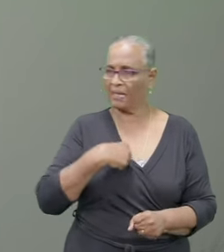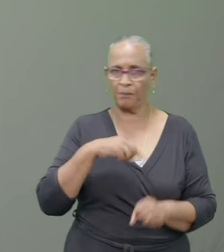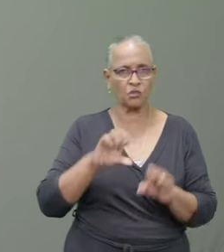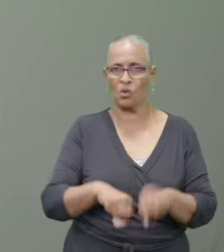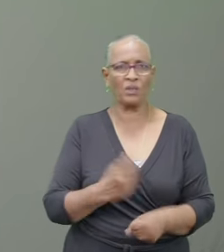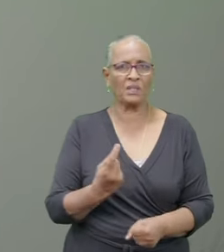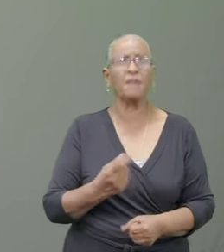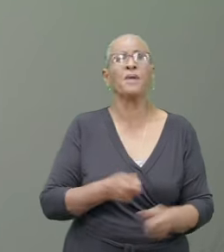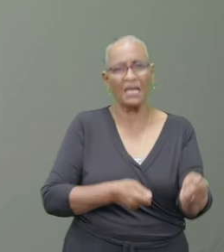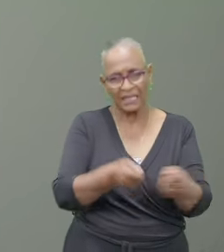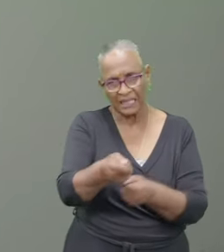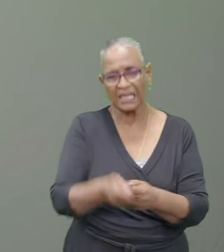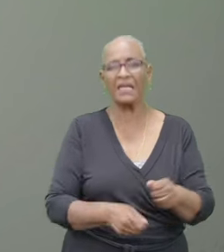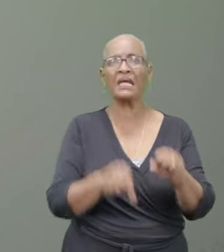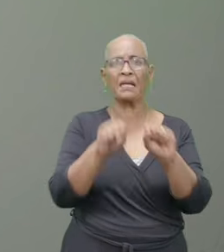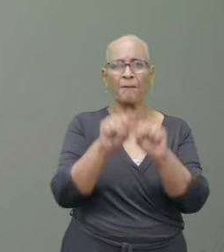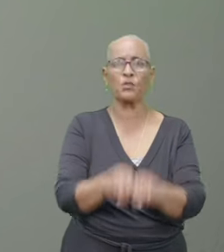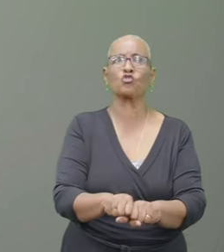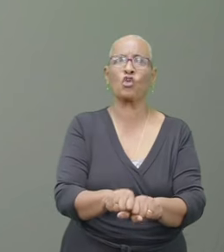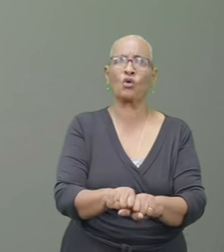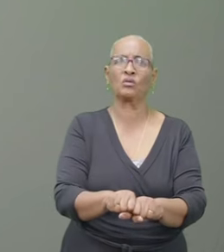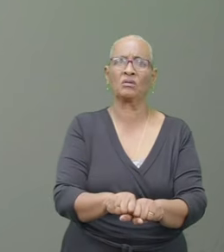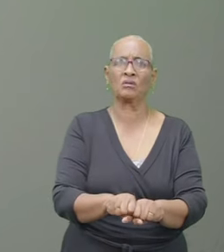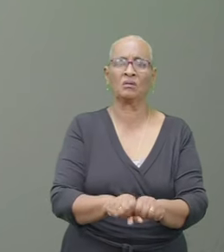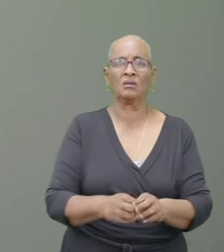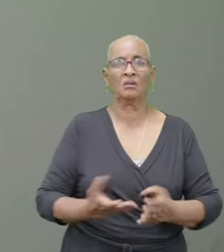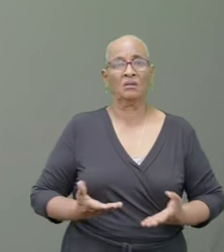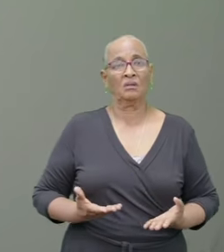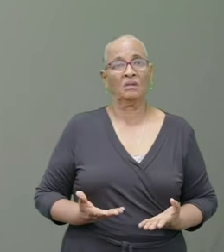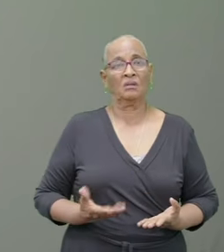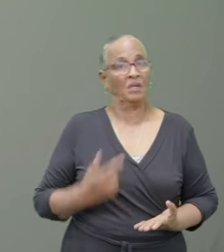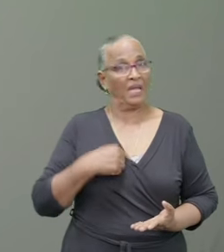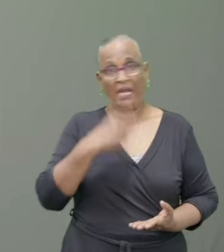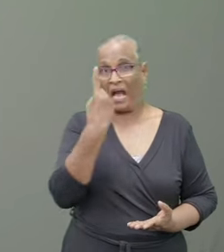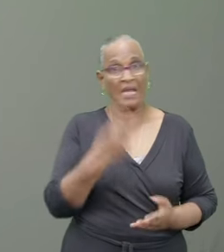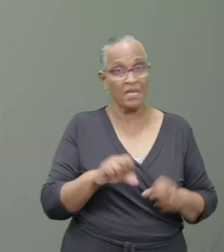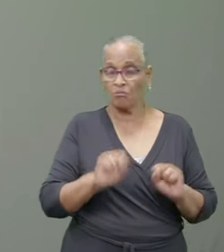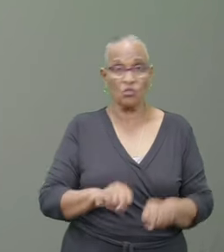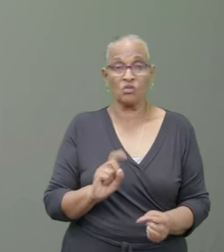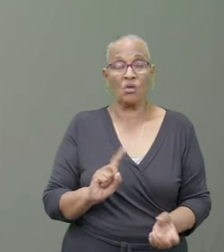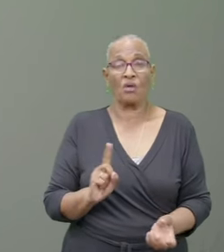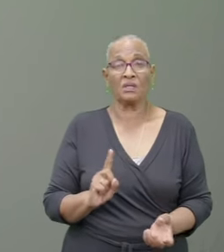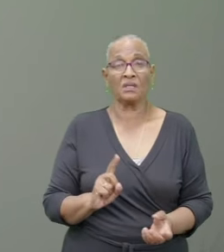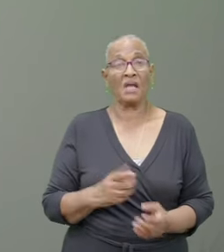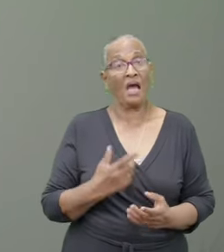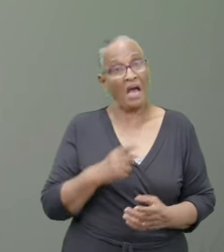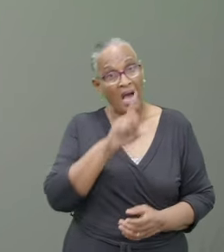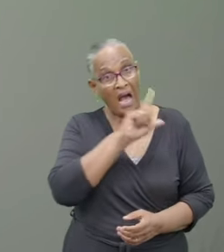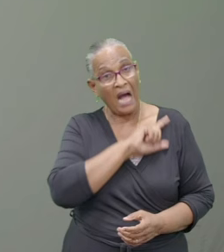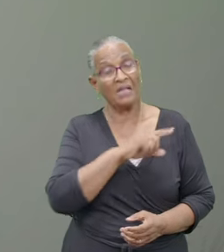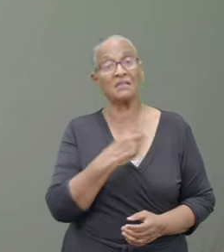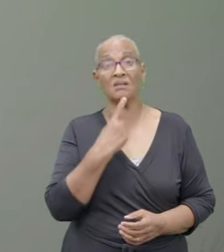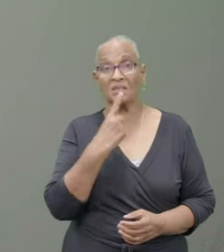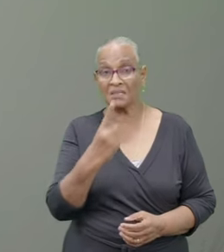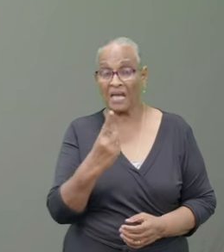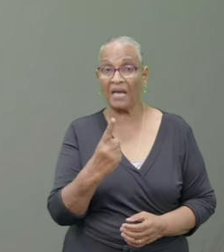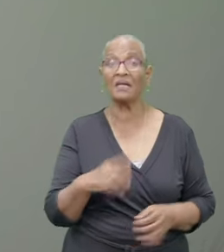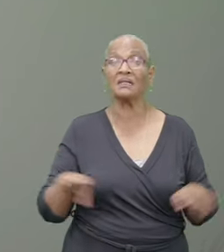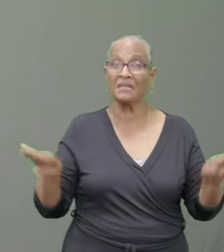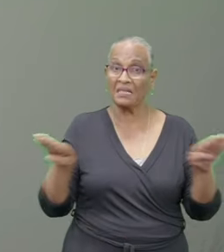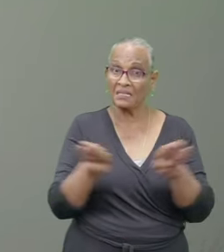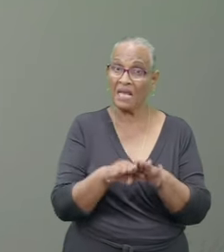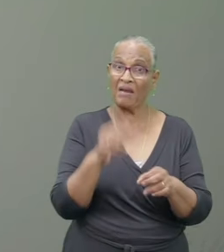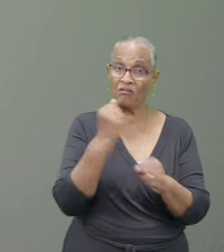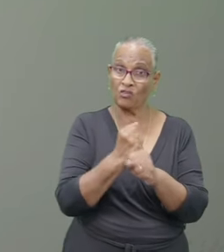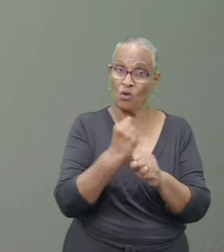wij zeggen dat ambtenaren, dat er voorzieningen getroffen worden voor ambtenaren en gelijkgestelden en